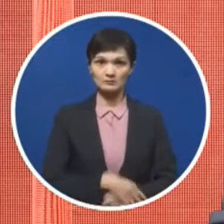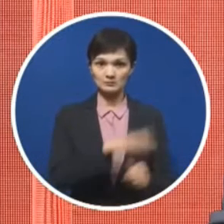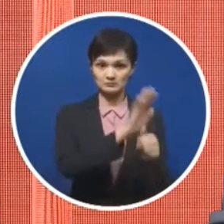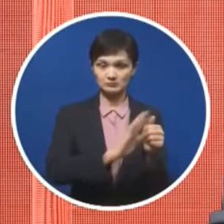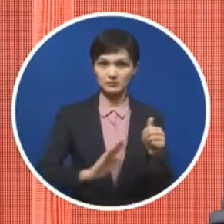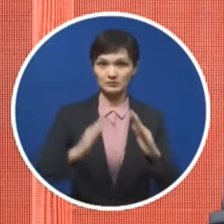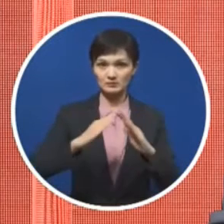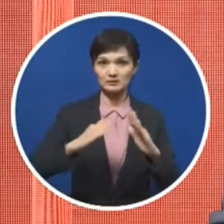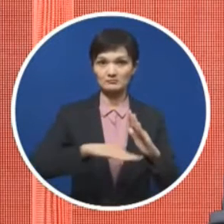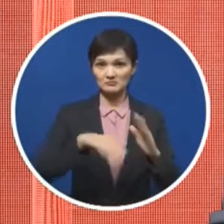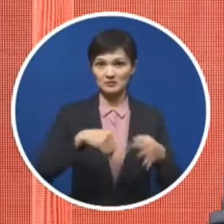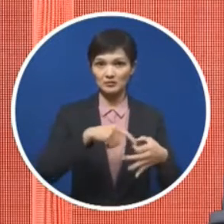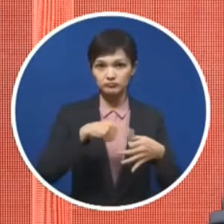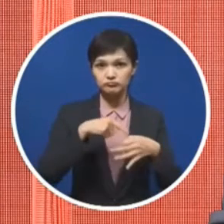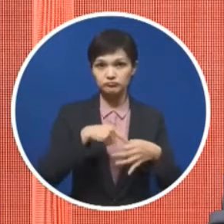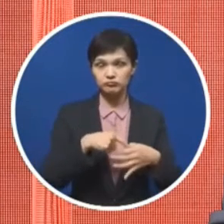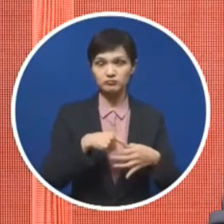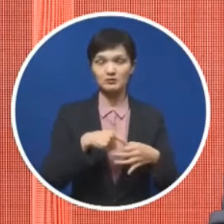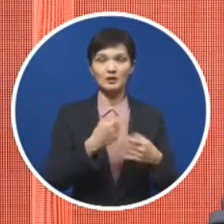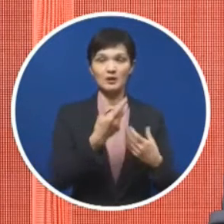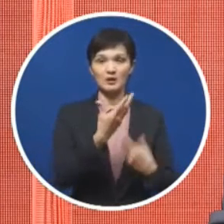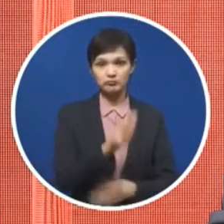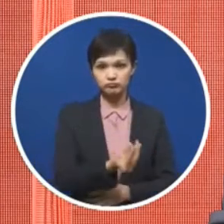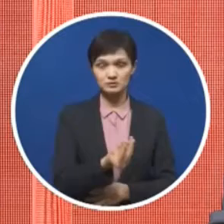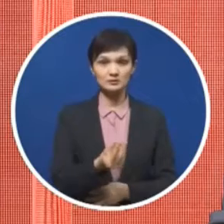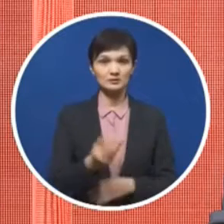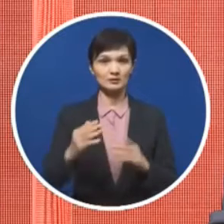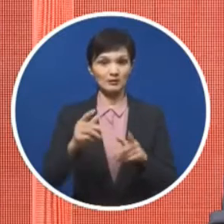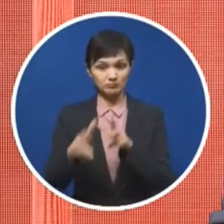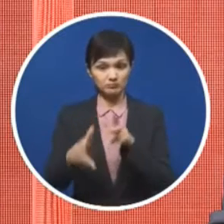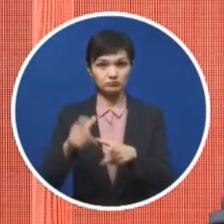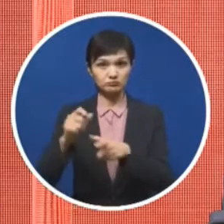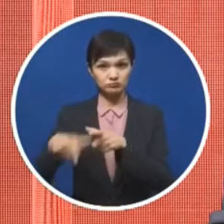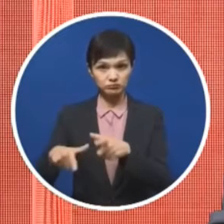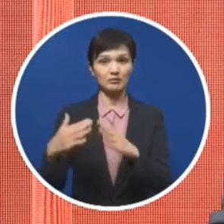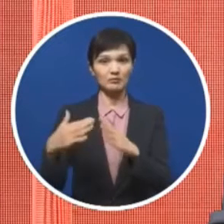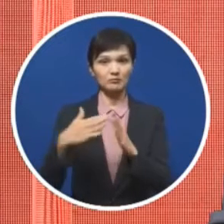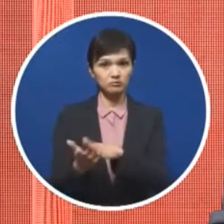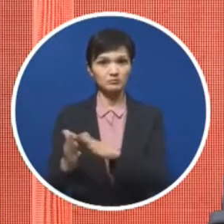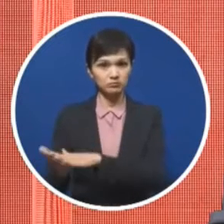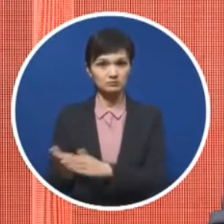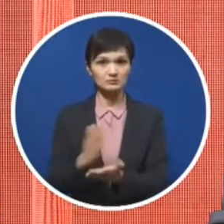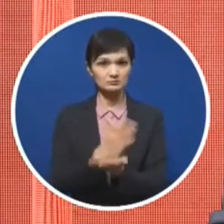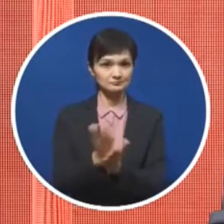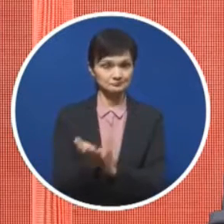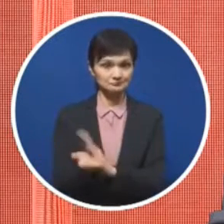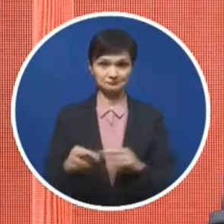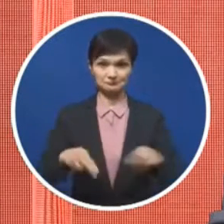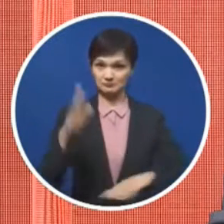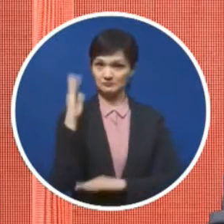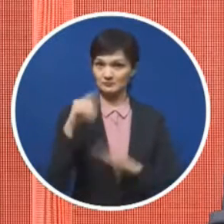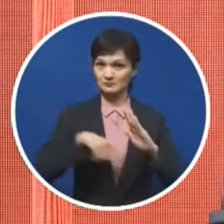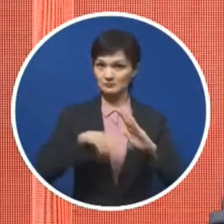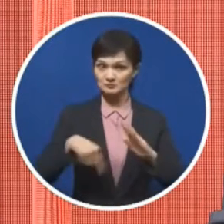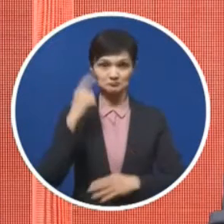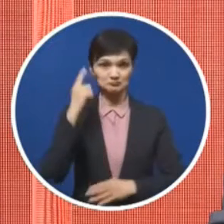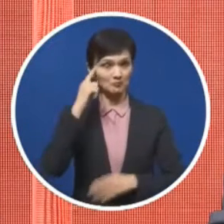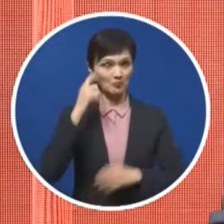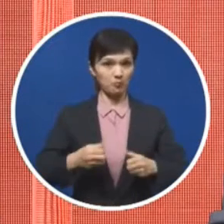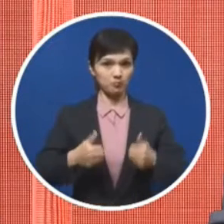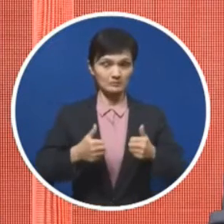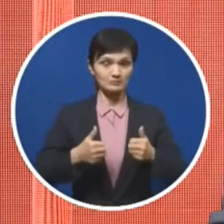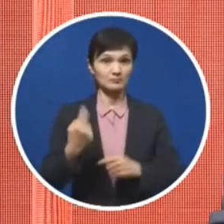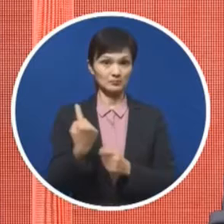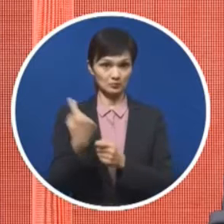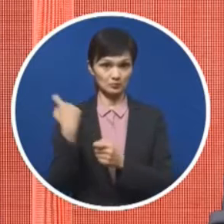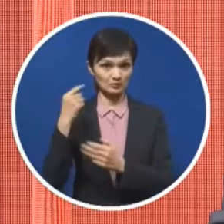家庭和行业，行政院决定依照去年的标准